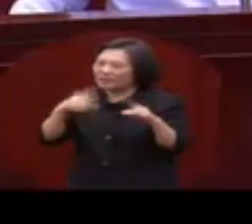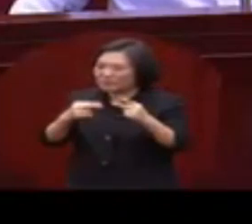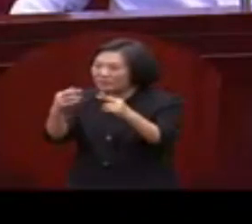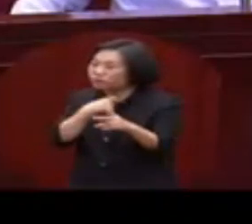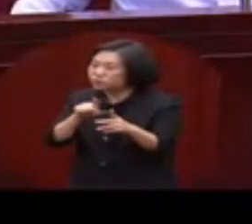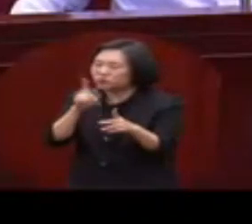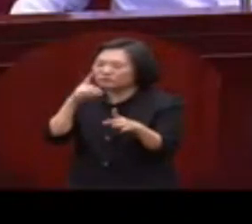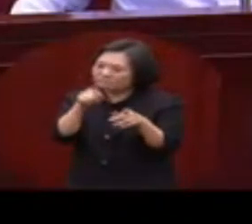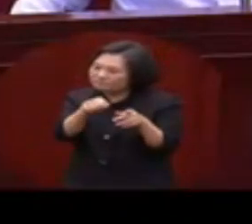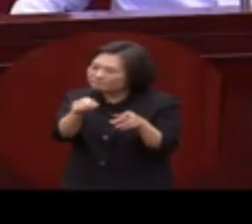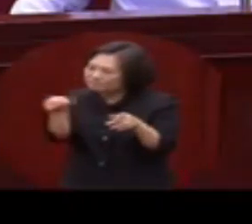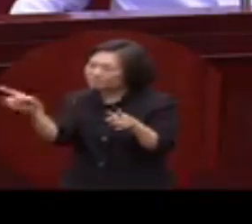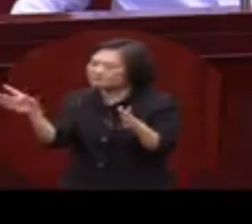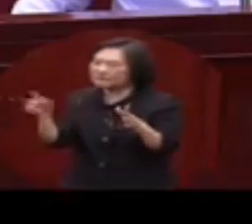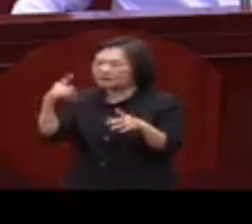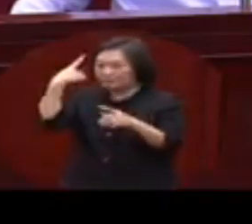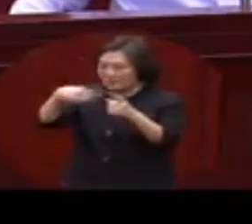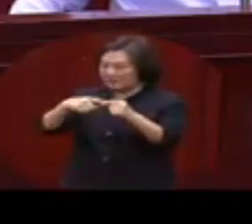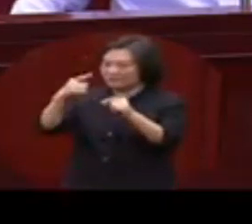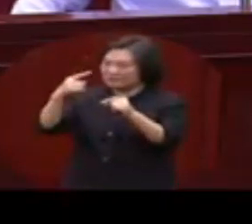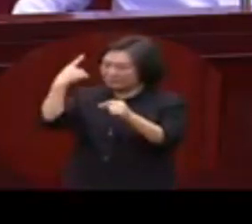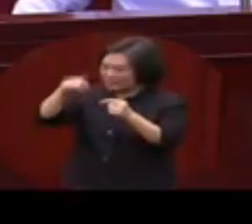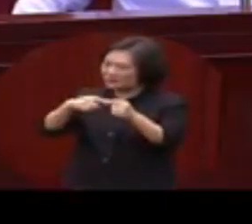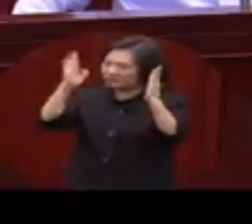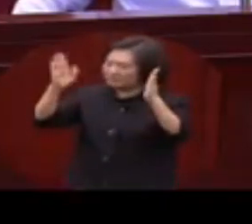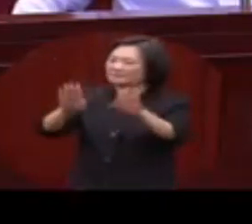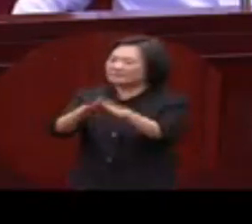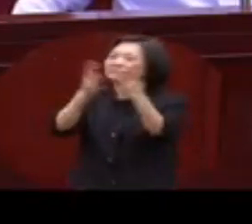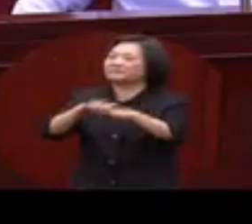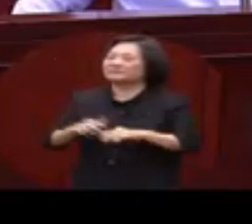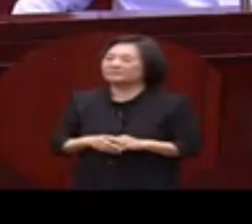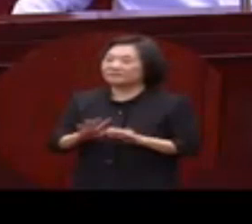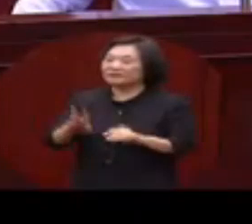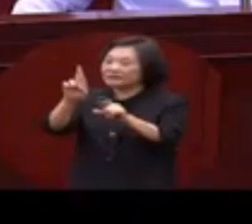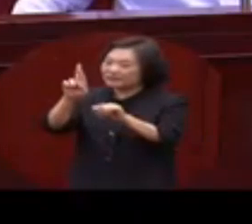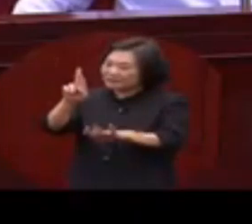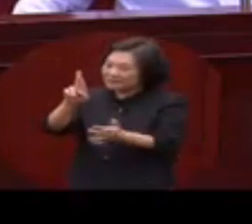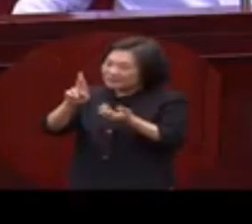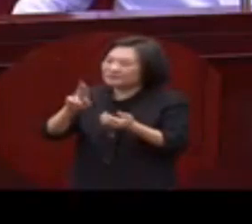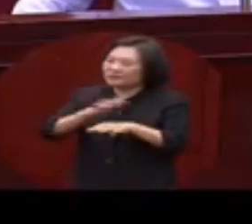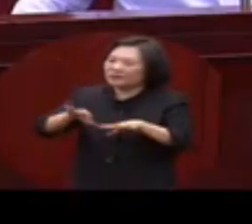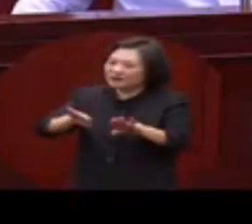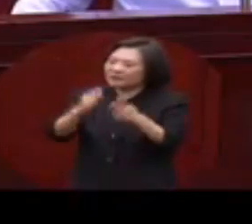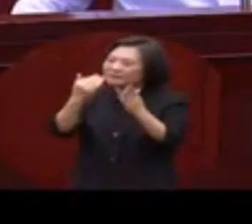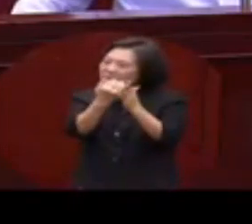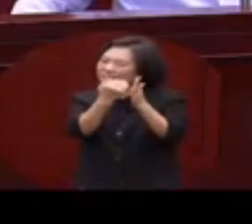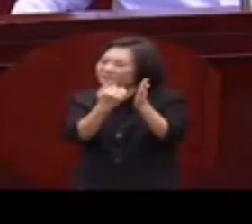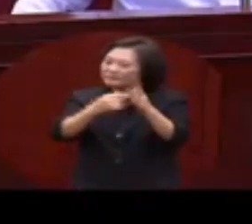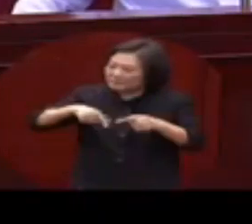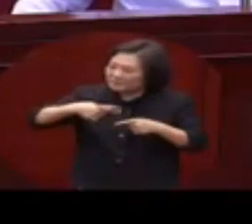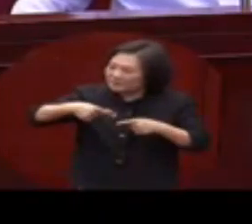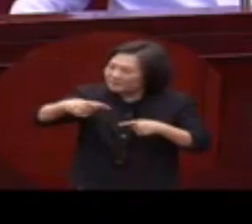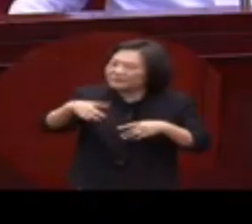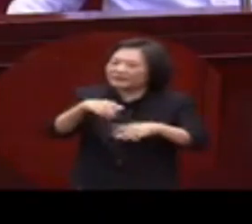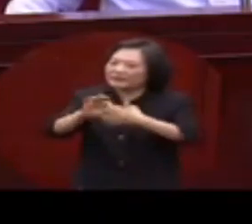正的，大概最慢我想明年初可以正式上线了。不过大概到今年年底，再陆陆续续会开始这个北部流行音乐中